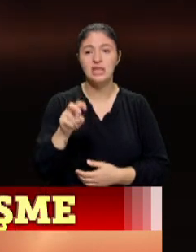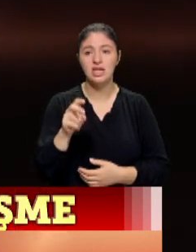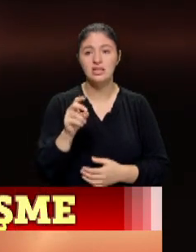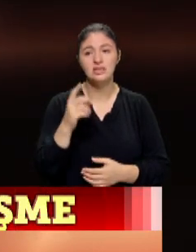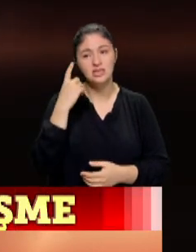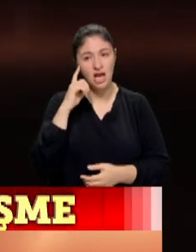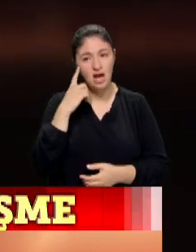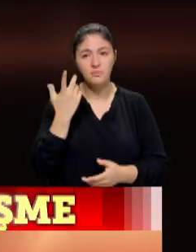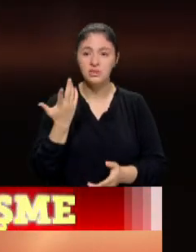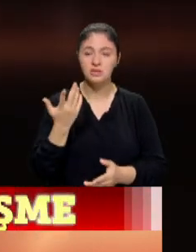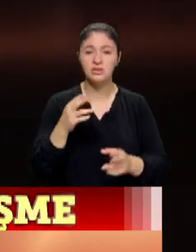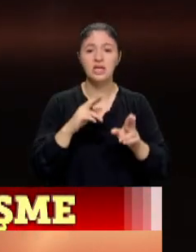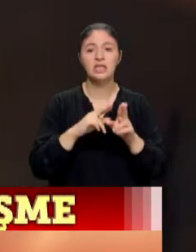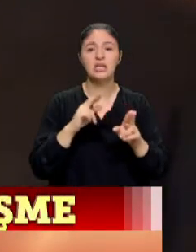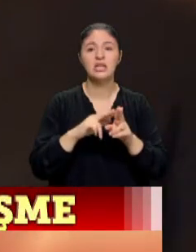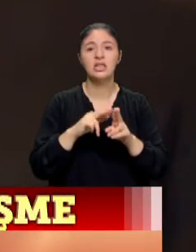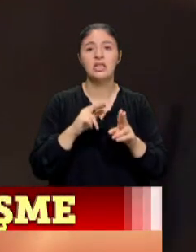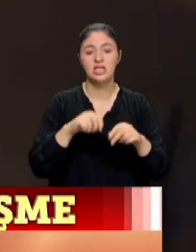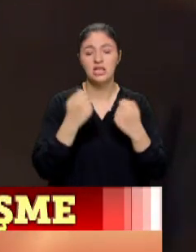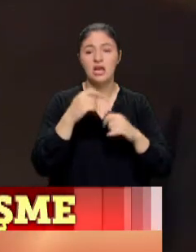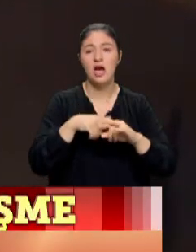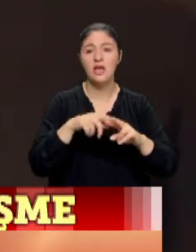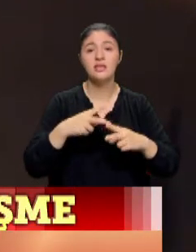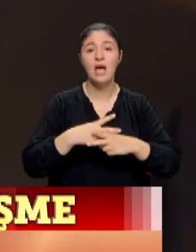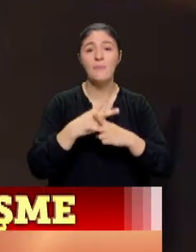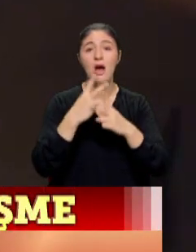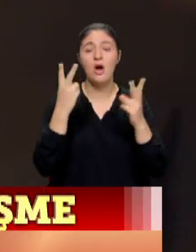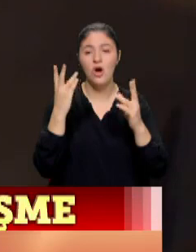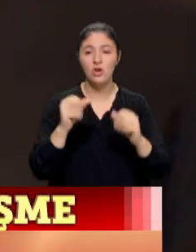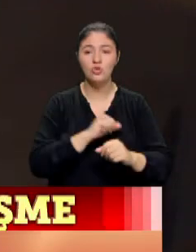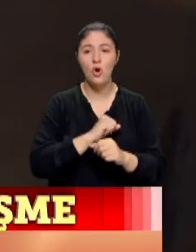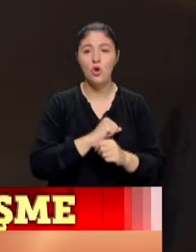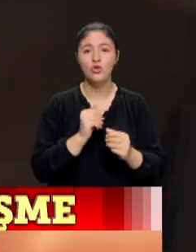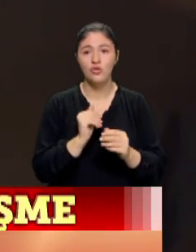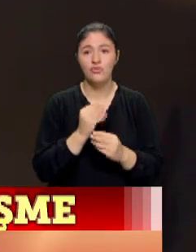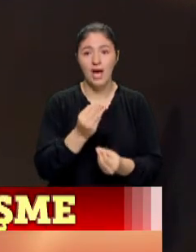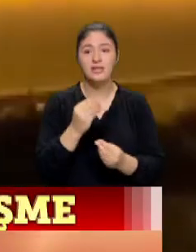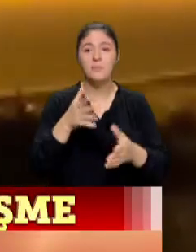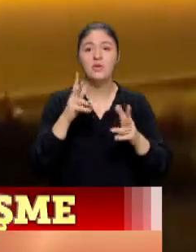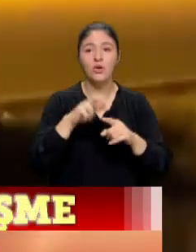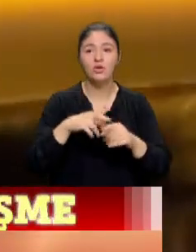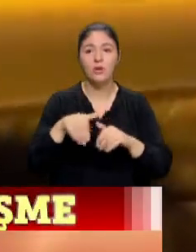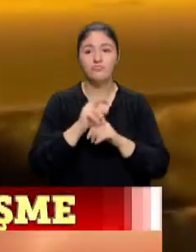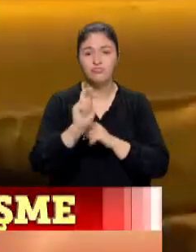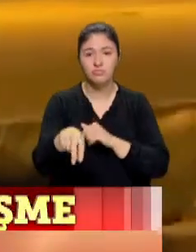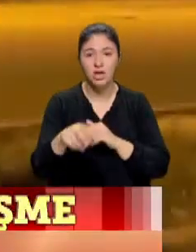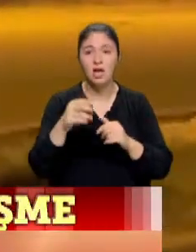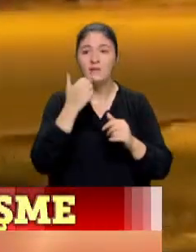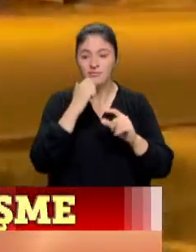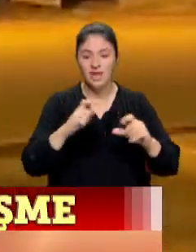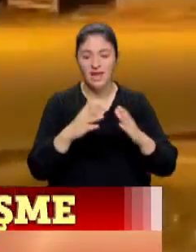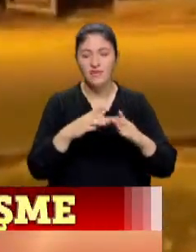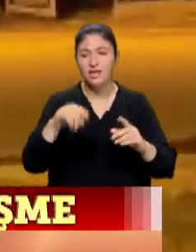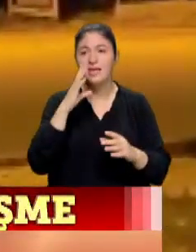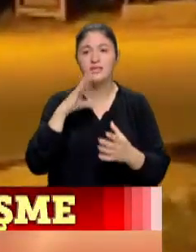4,8 tahminleyecek Kırıkan merkezi. Sabaha karşı meydana gelen deprem korku yarattı. Binalarda oturanlar sokağa çıktı. Konteyner